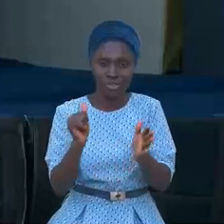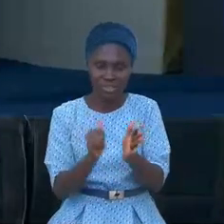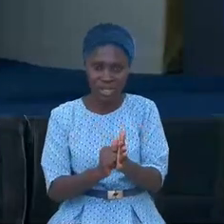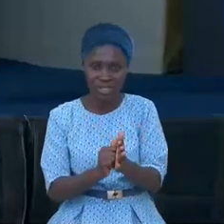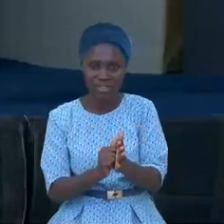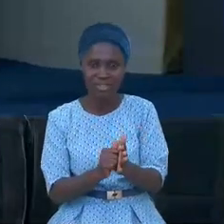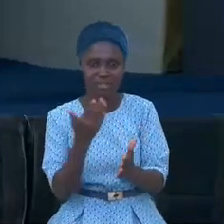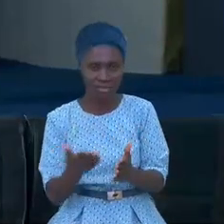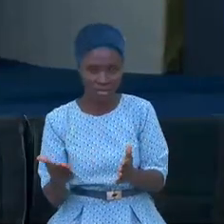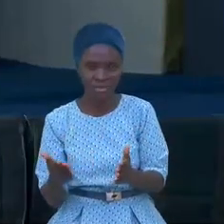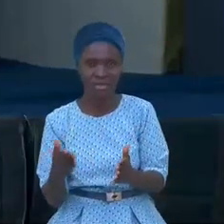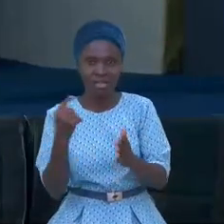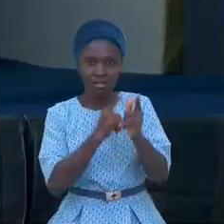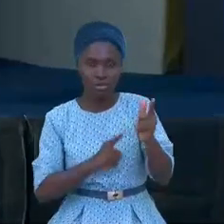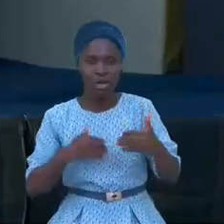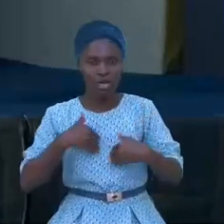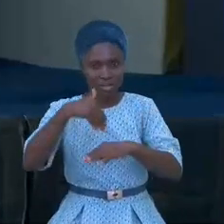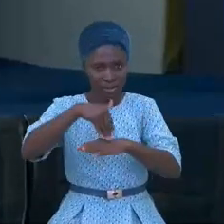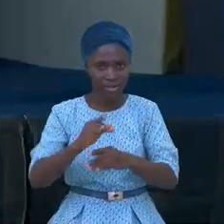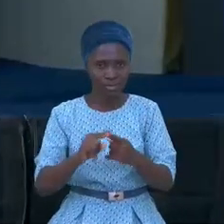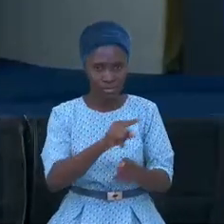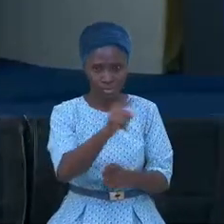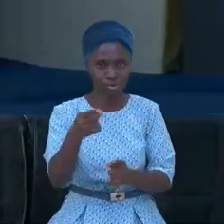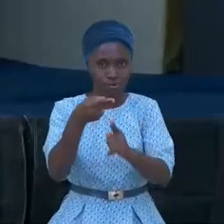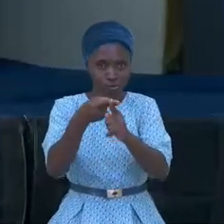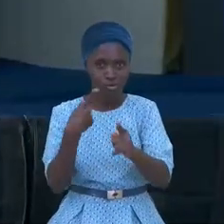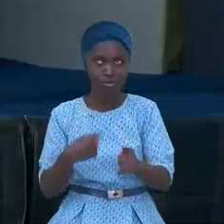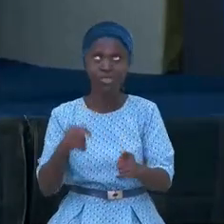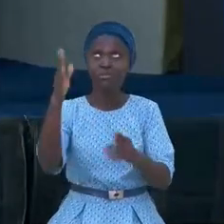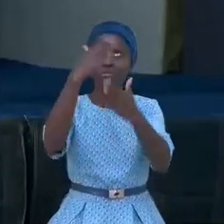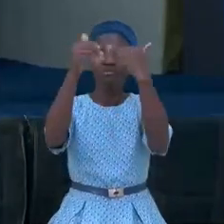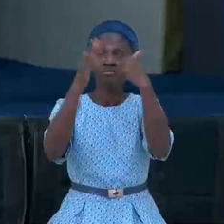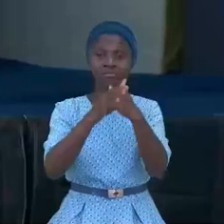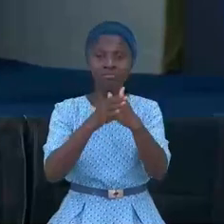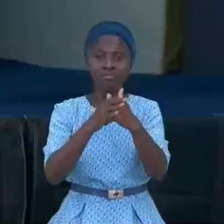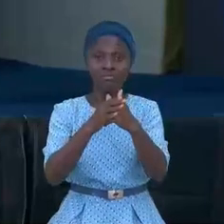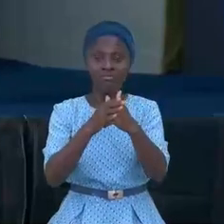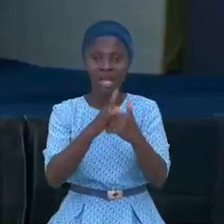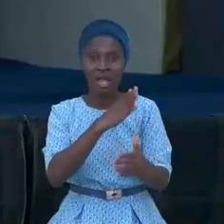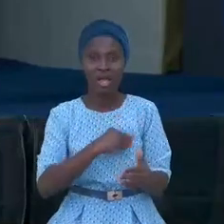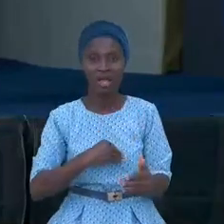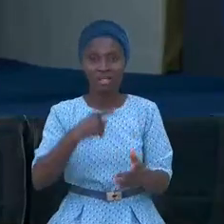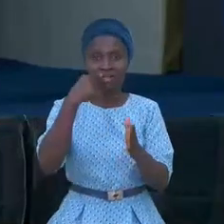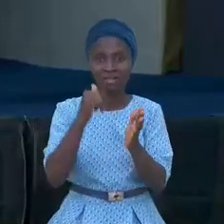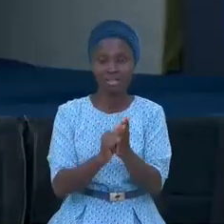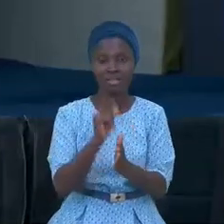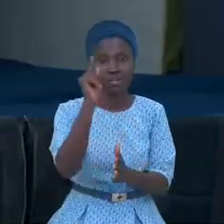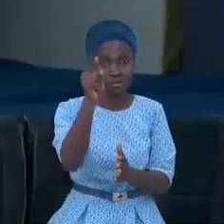Utilise cette chose que Dieu t'a envoyé des nuées. Et dit, toi et toi